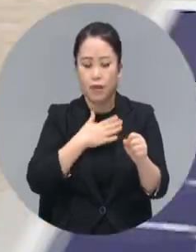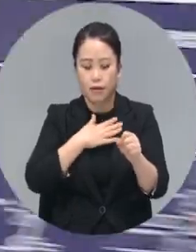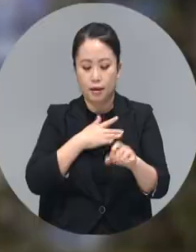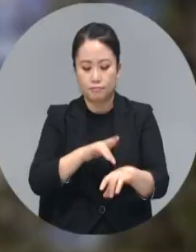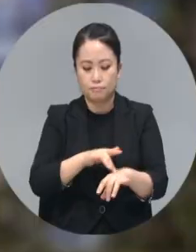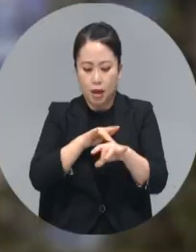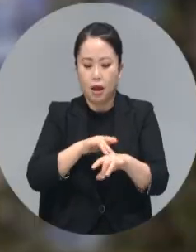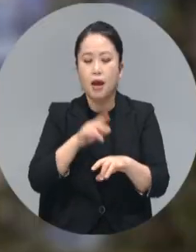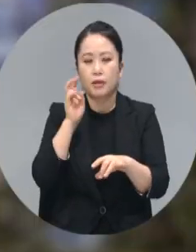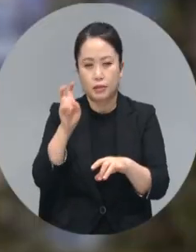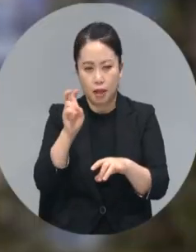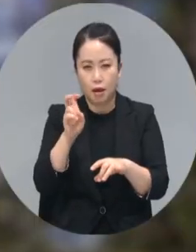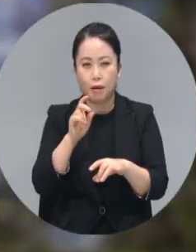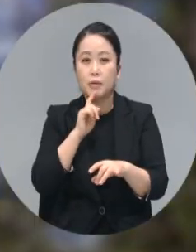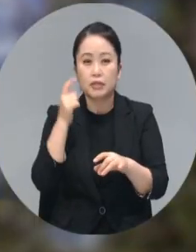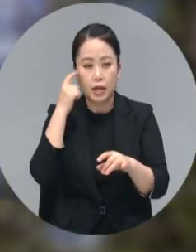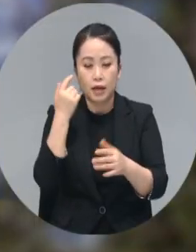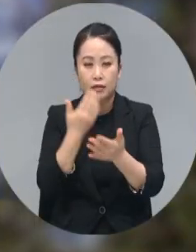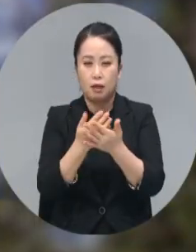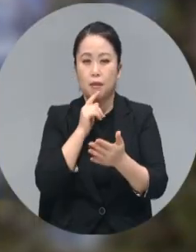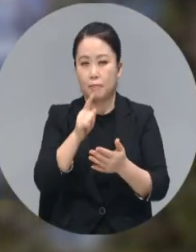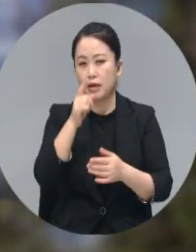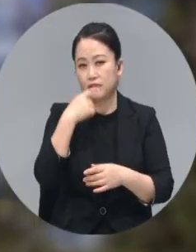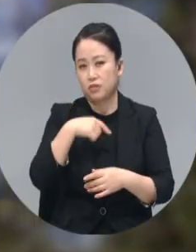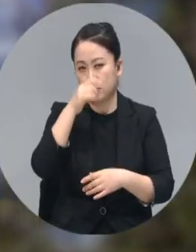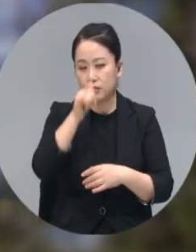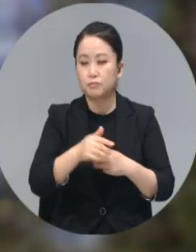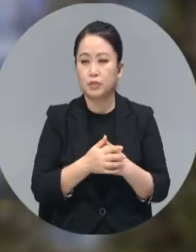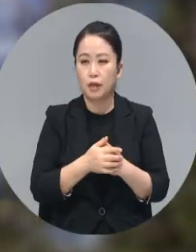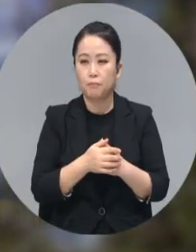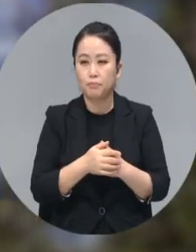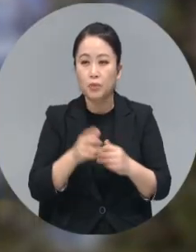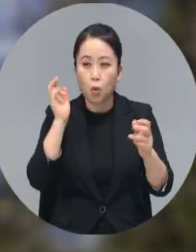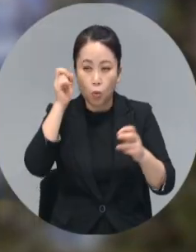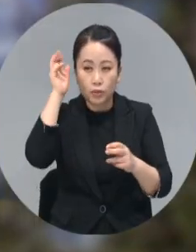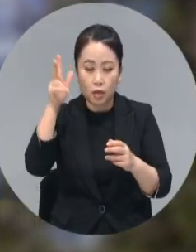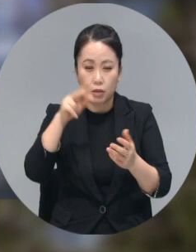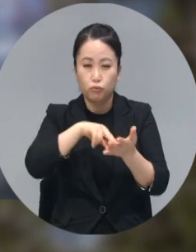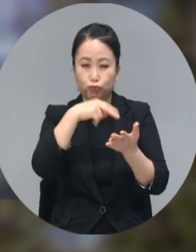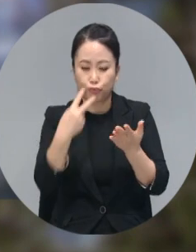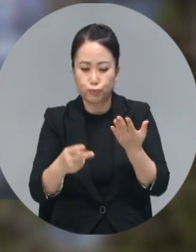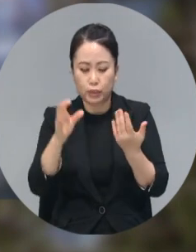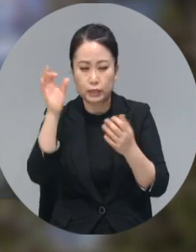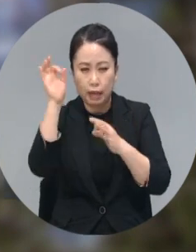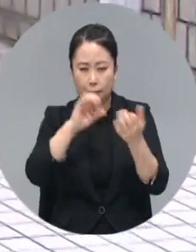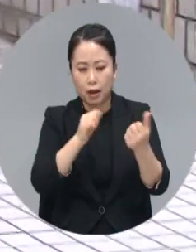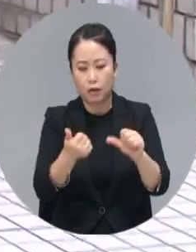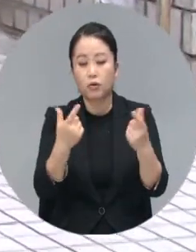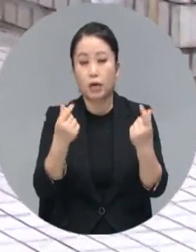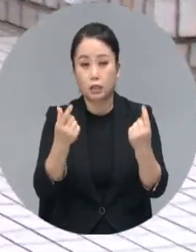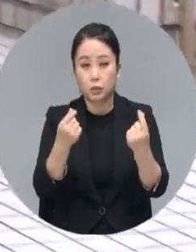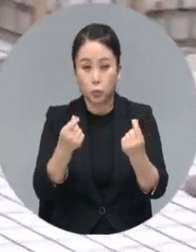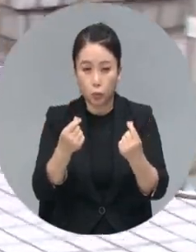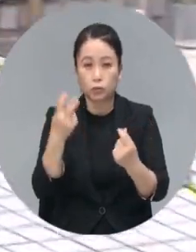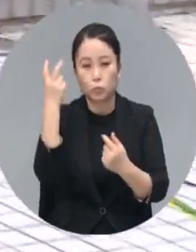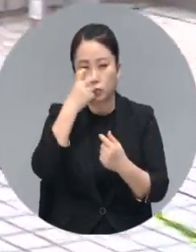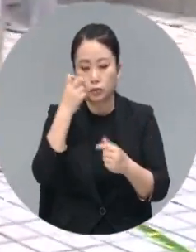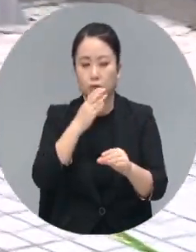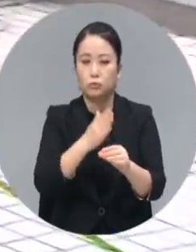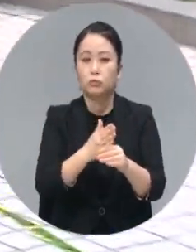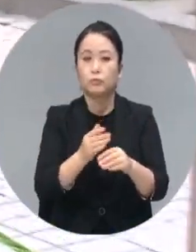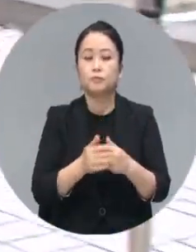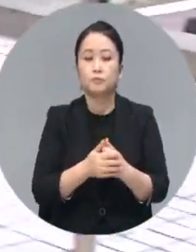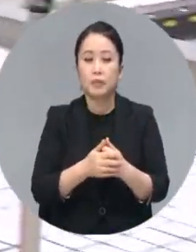했습니다. 호텔에서 추락 사망한 것으로 보고 자세한 경위 파악 중에 있습니다. 기자 출신인 김